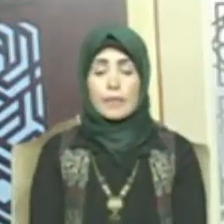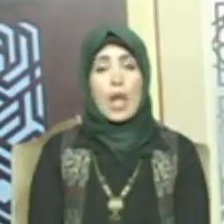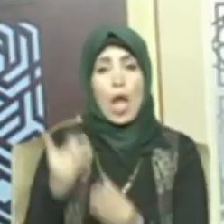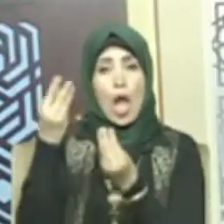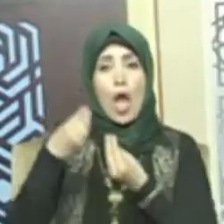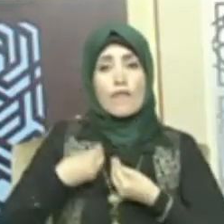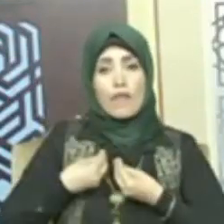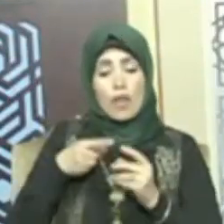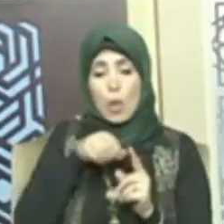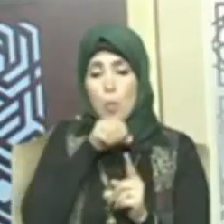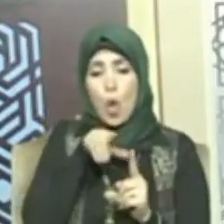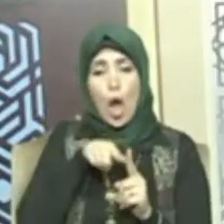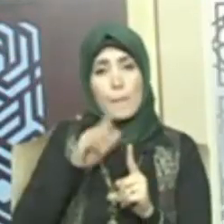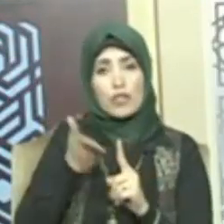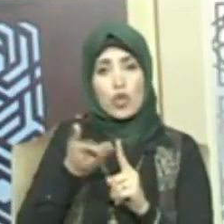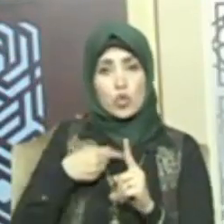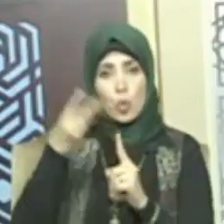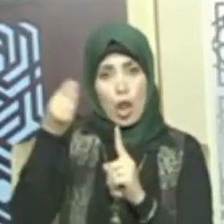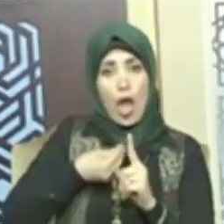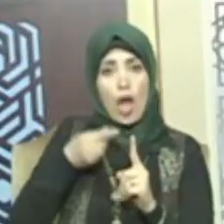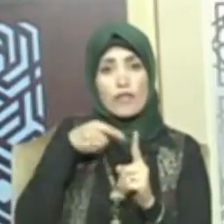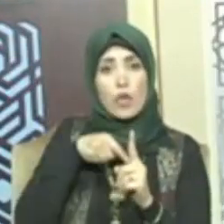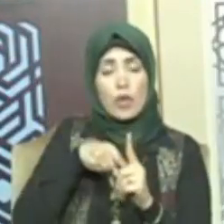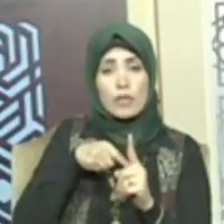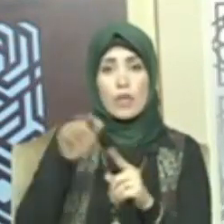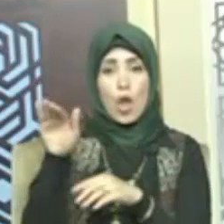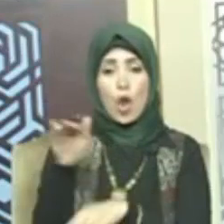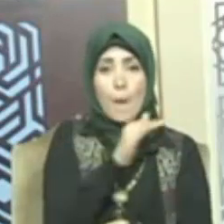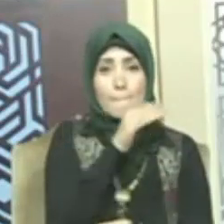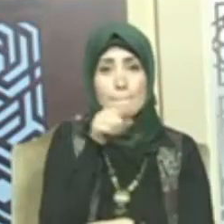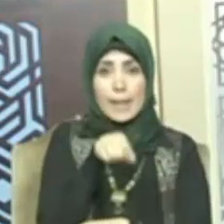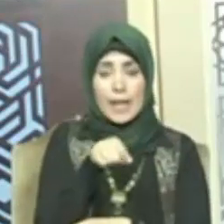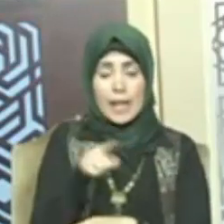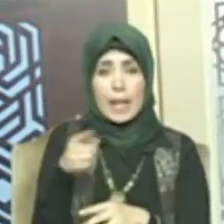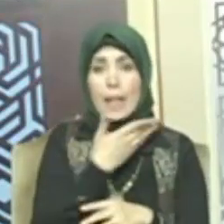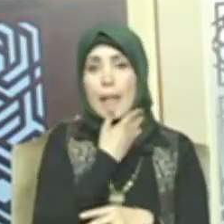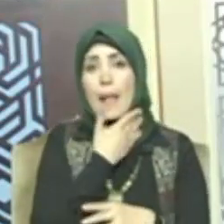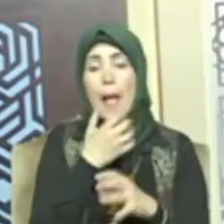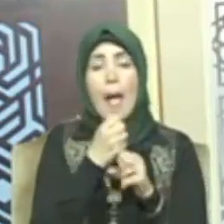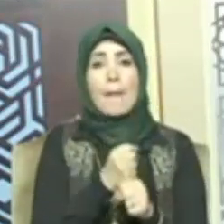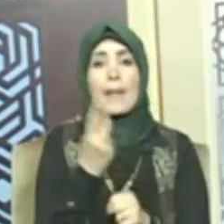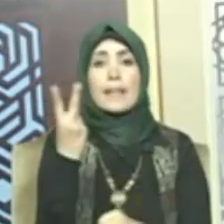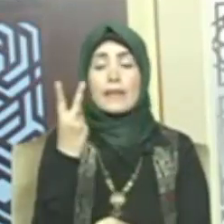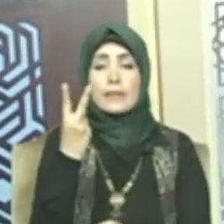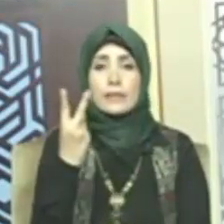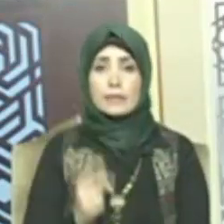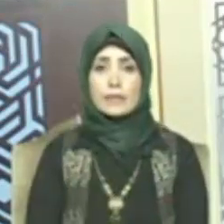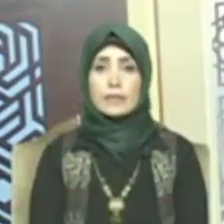أعطاني ربي لهذه الأمة أمانين،